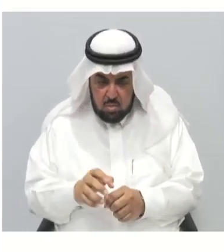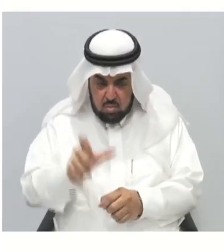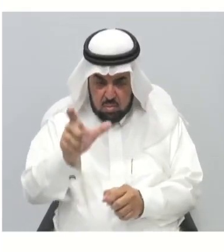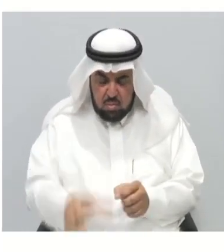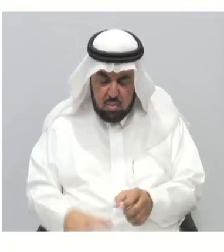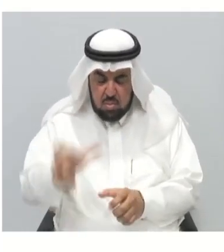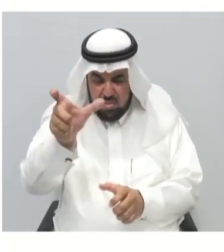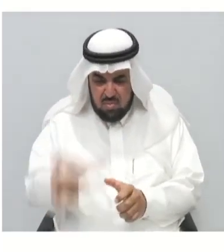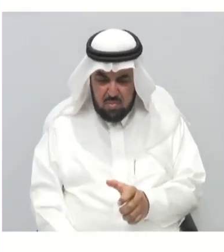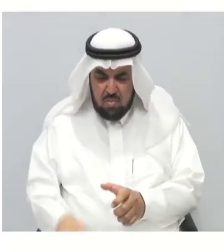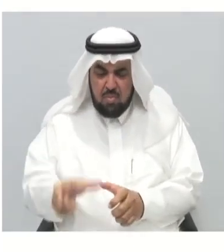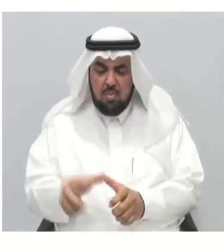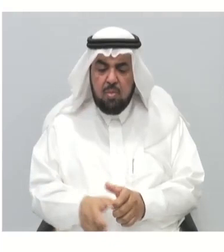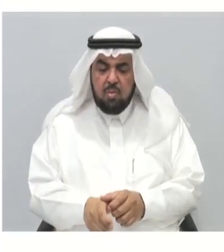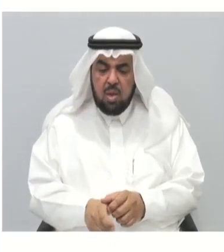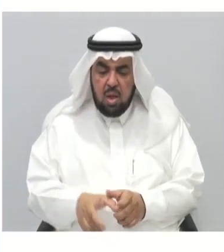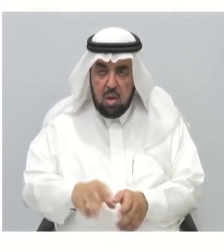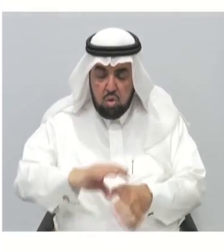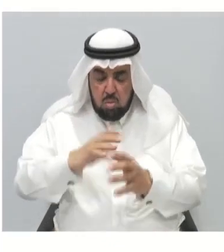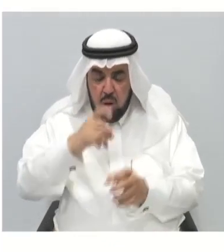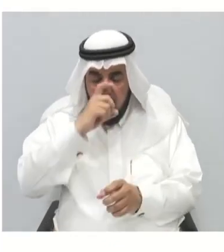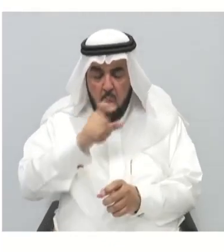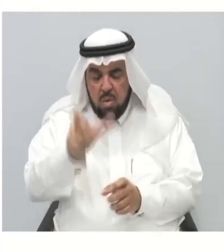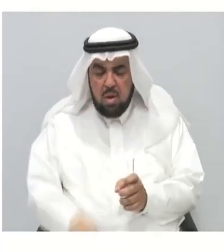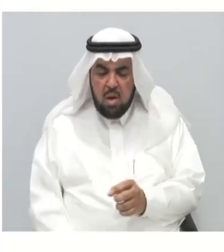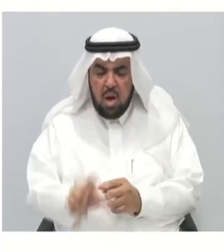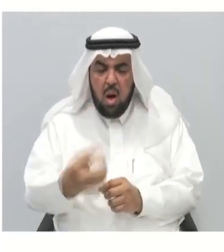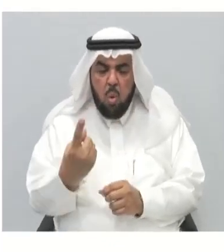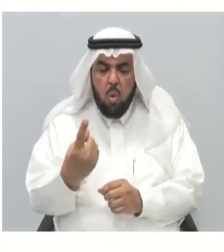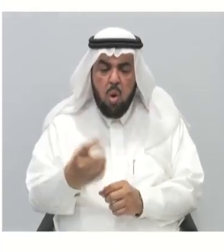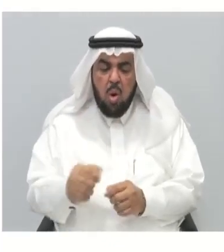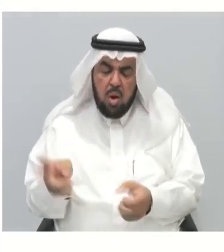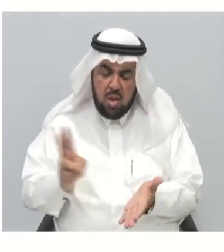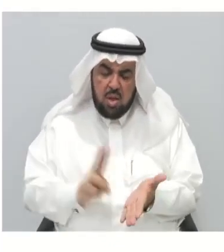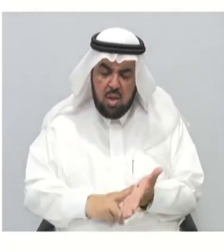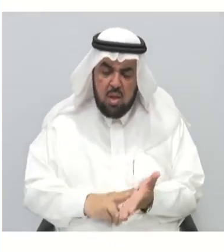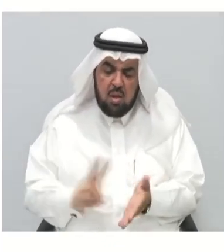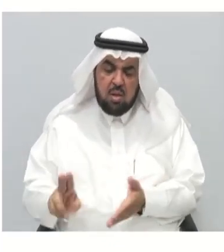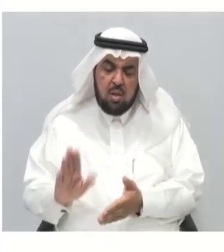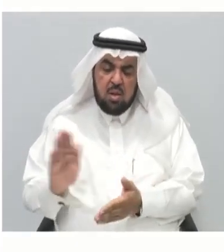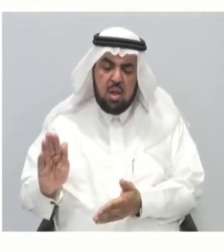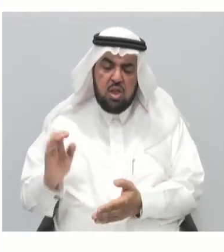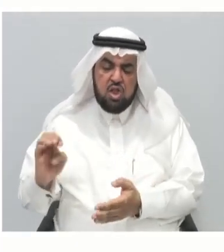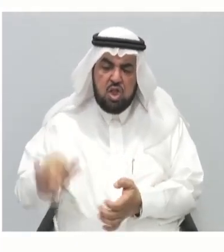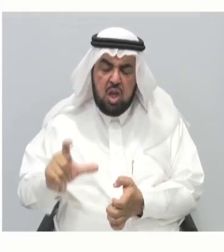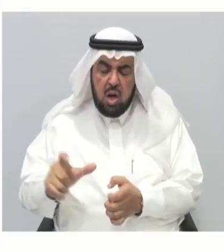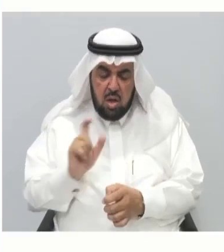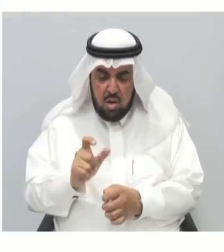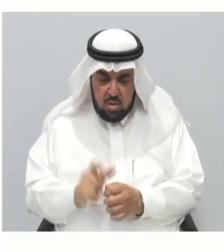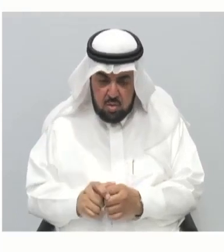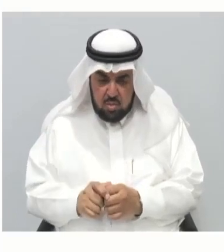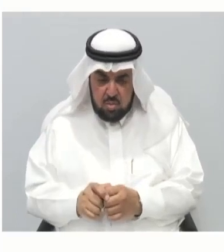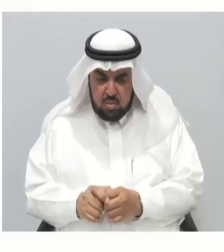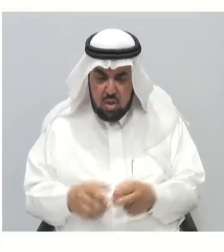شريط قائمه او مجموعه من الاوامر نقوم باختيار تسجيل او لوج ان فعند الضغط على